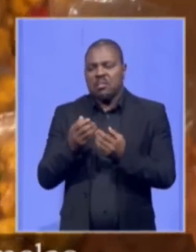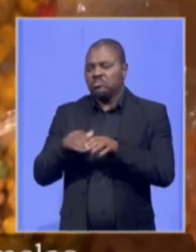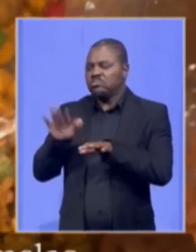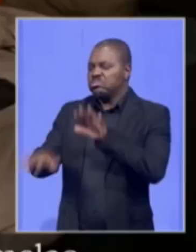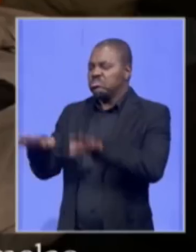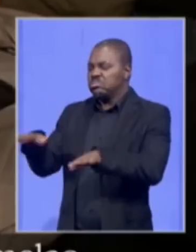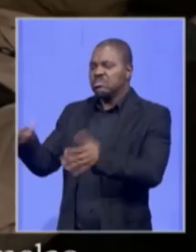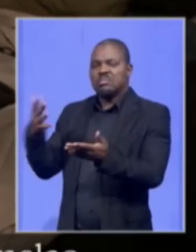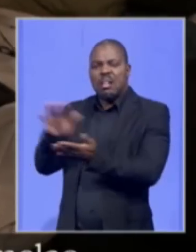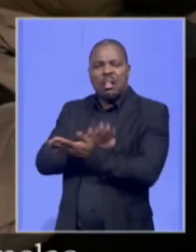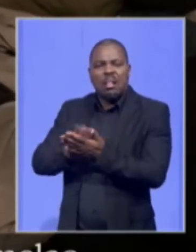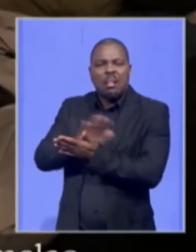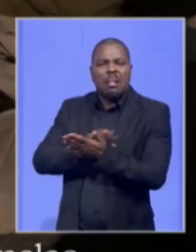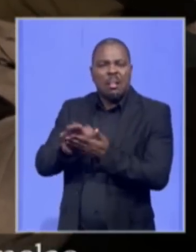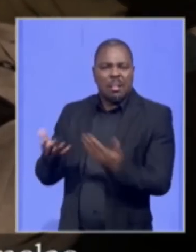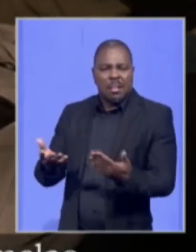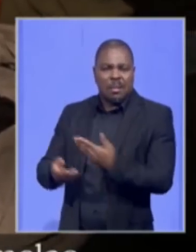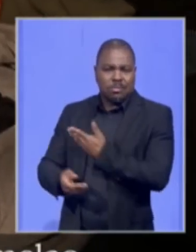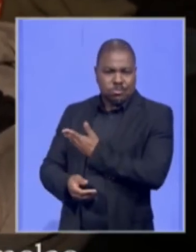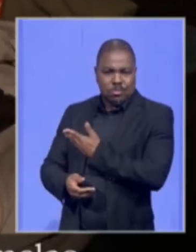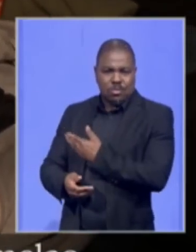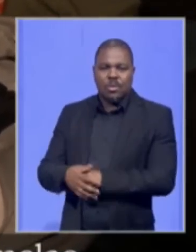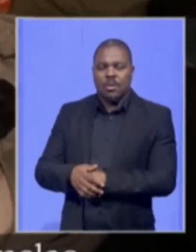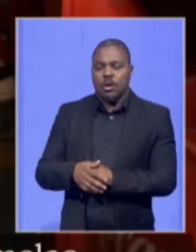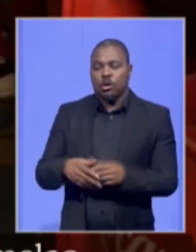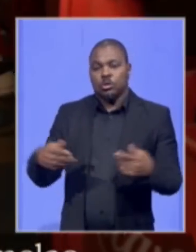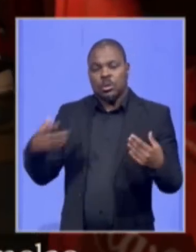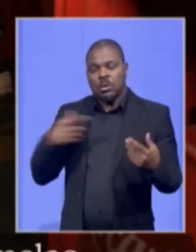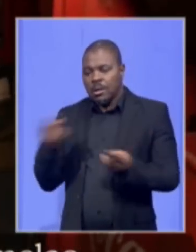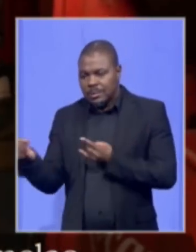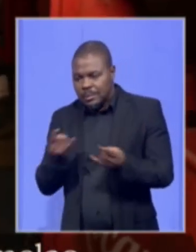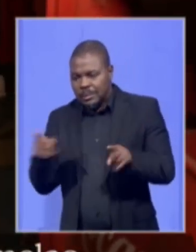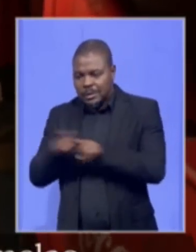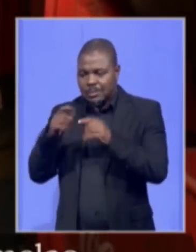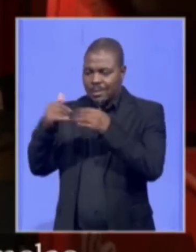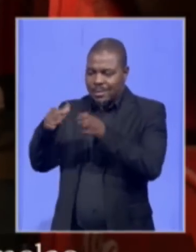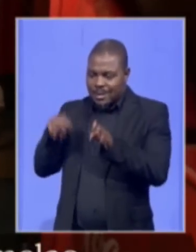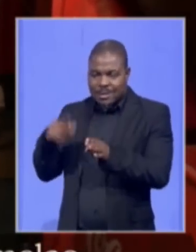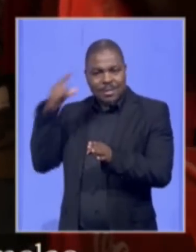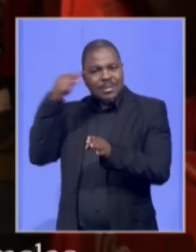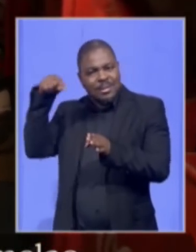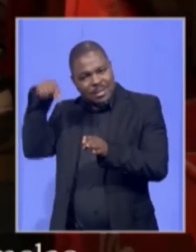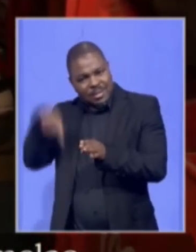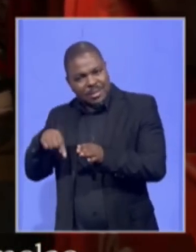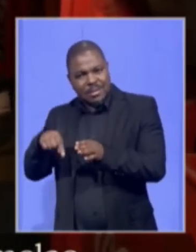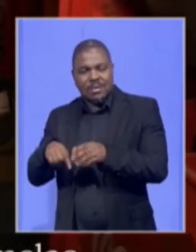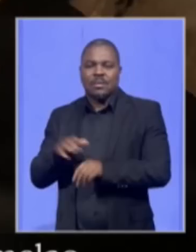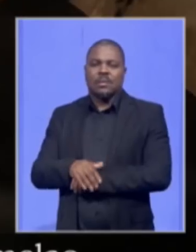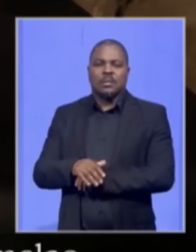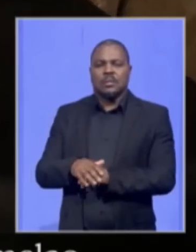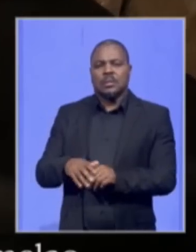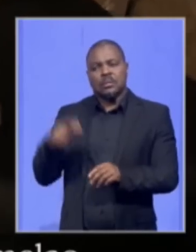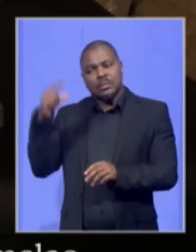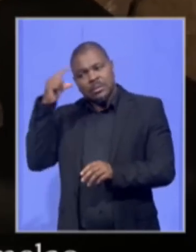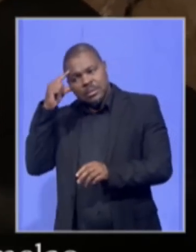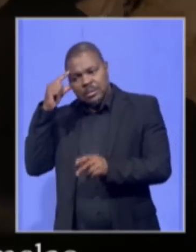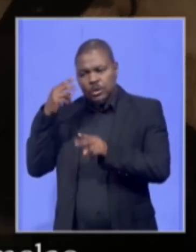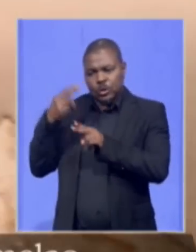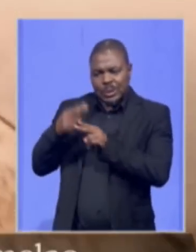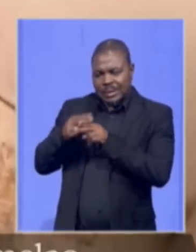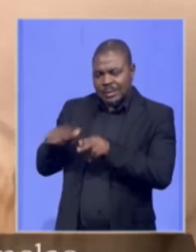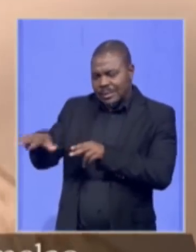sa hlwekago beng mabenkele ba robala fao go rekišwago phapoši ya borobalelo le ya botshwelamare di lefelong le